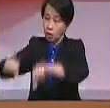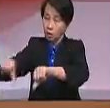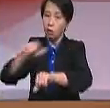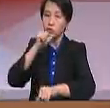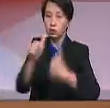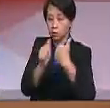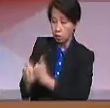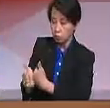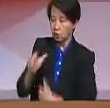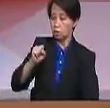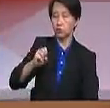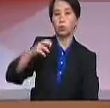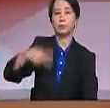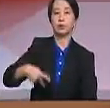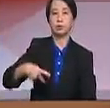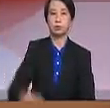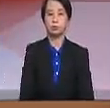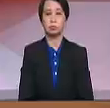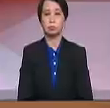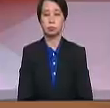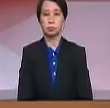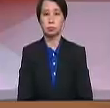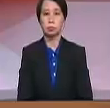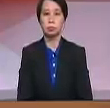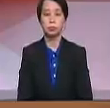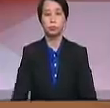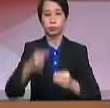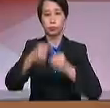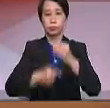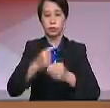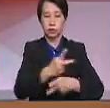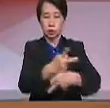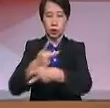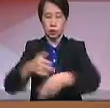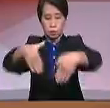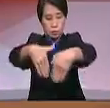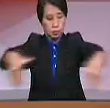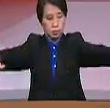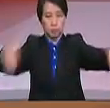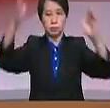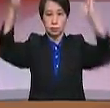SOP yang dikeluarkan oleh kerajaan. Mengenai kawalan sempadan negara,